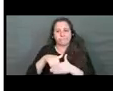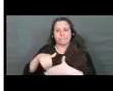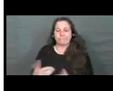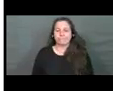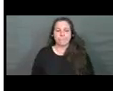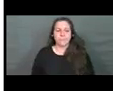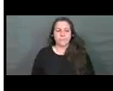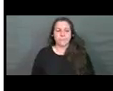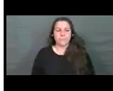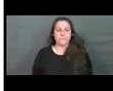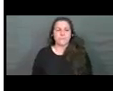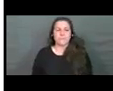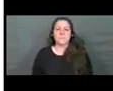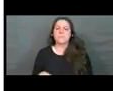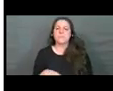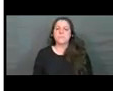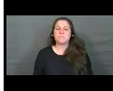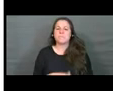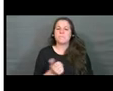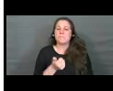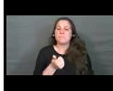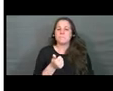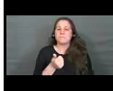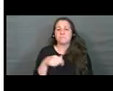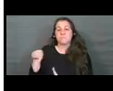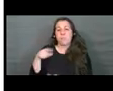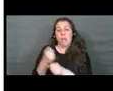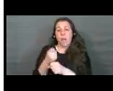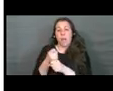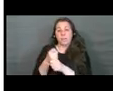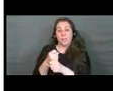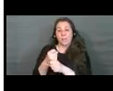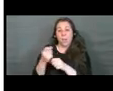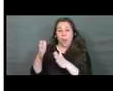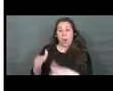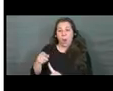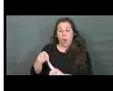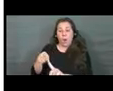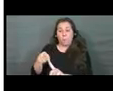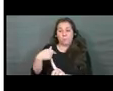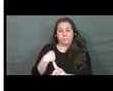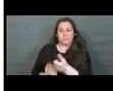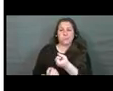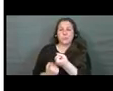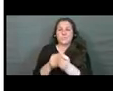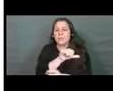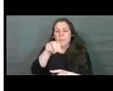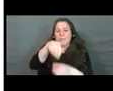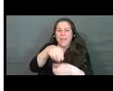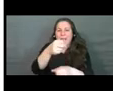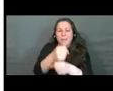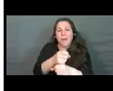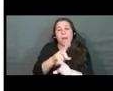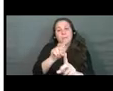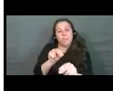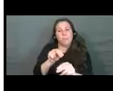maintenir nos liens avec les autres intervenants, avec les proches de nos consultants, parce que notre soutien, nous, il n'est pas juste par rapport au milieu de travail, c'est le soutien de notre consultant